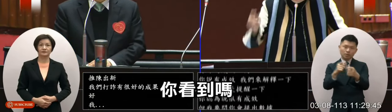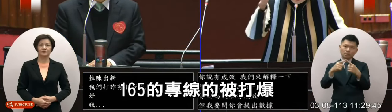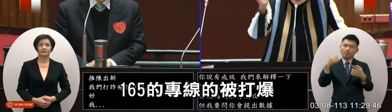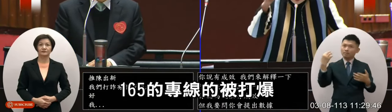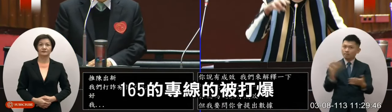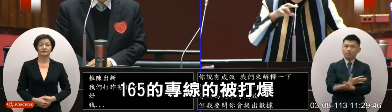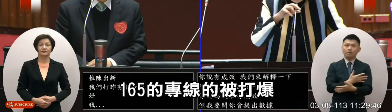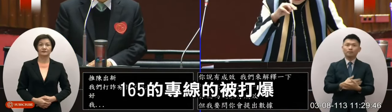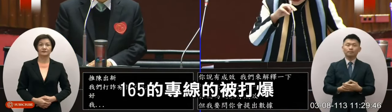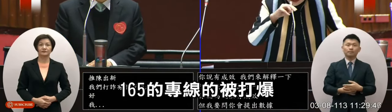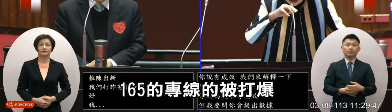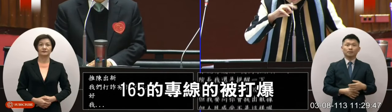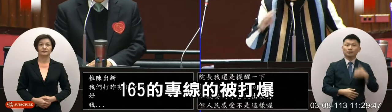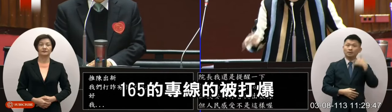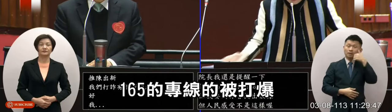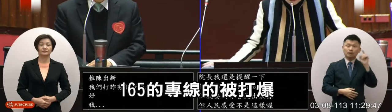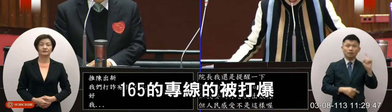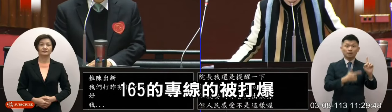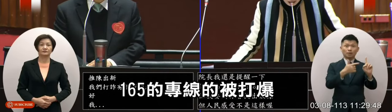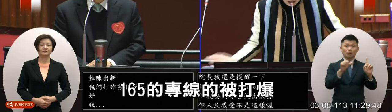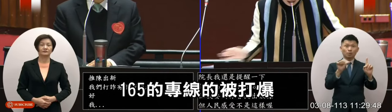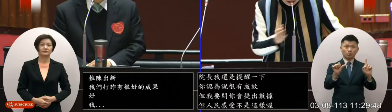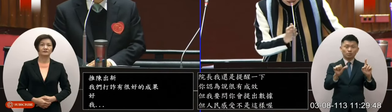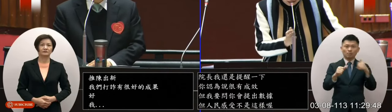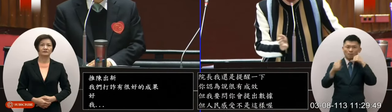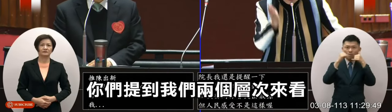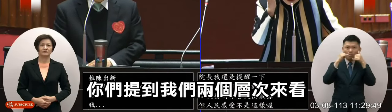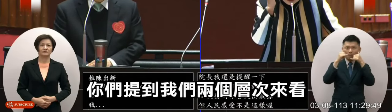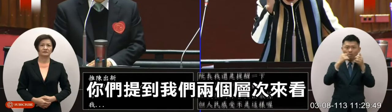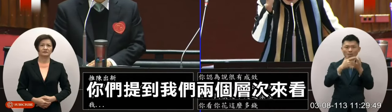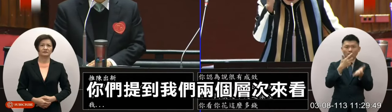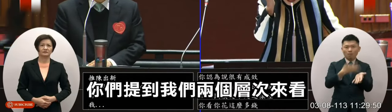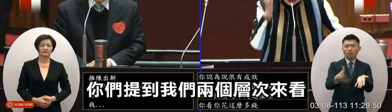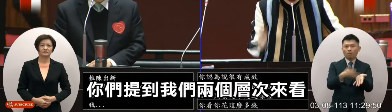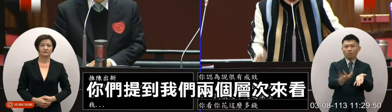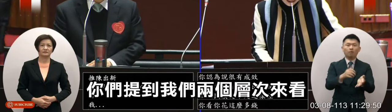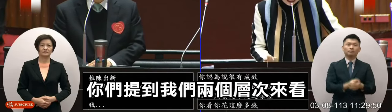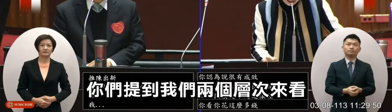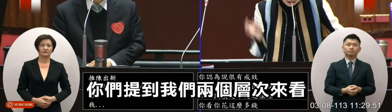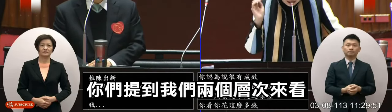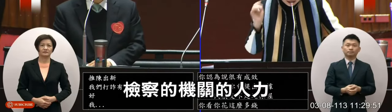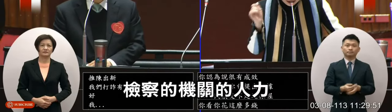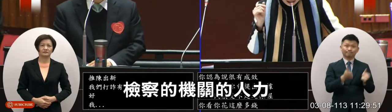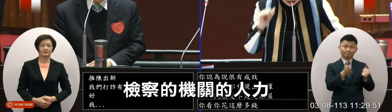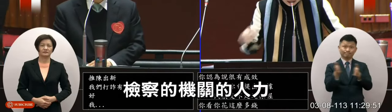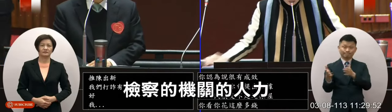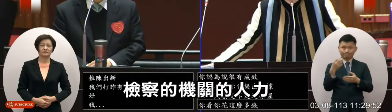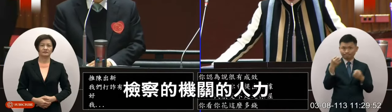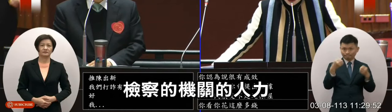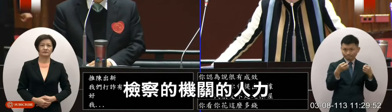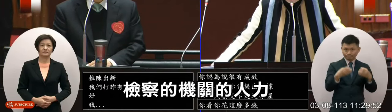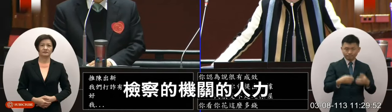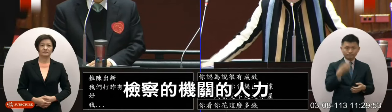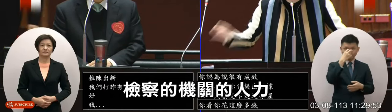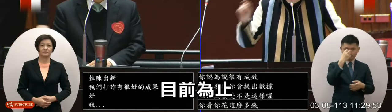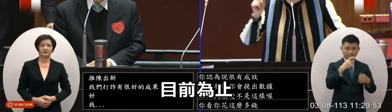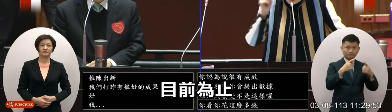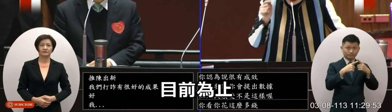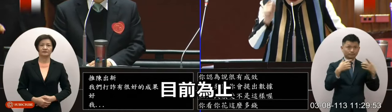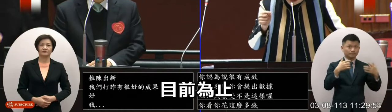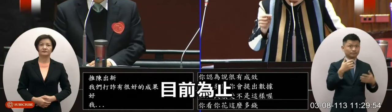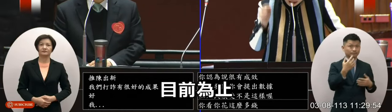嘛，165的专线的根本是被打爆。你们提到我们两个层次来看，检察的机关的人力